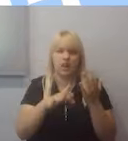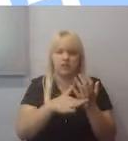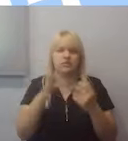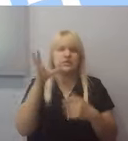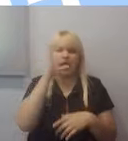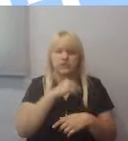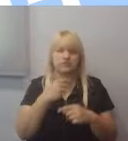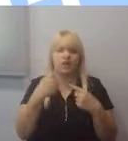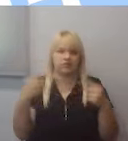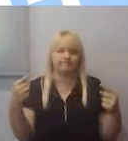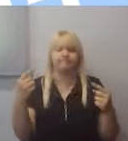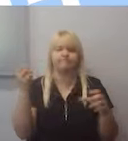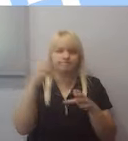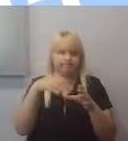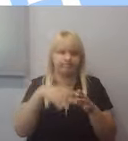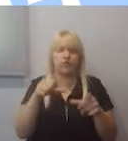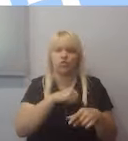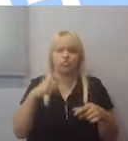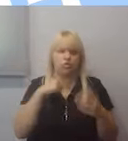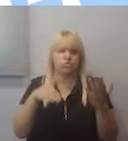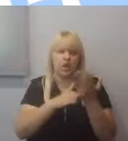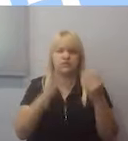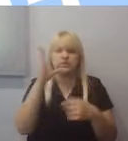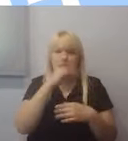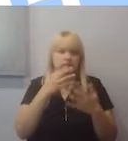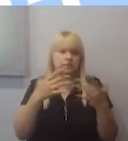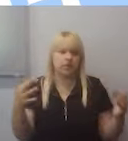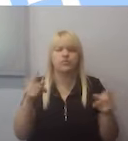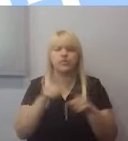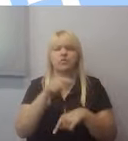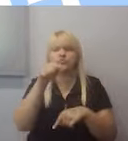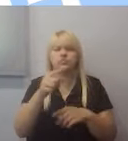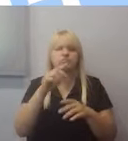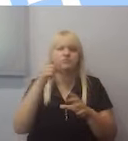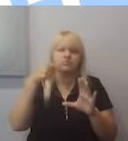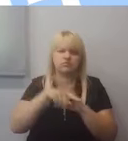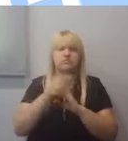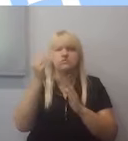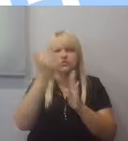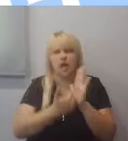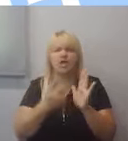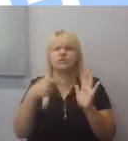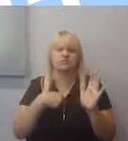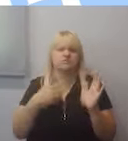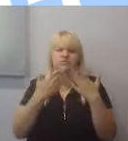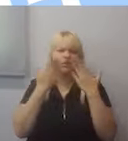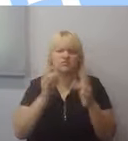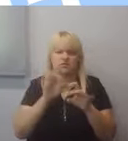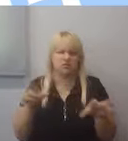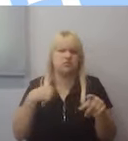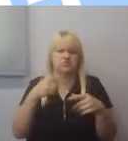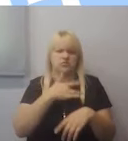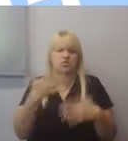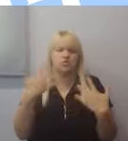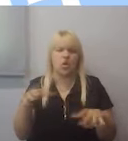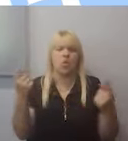pašpalīdzības iespējām un šeit ir šis viss saraksts varbūt es viņu nepārlasījušu man liekas es jau esmu pārtērējusi